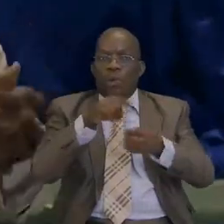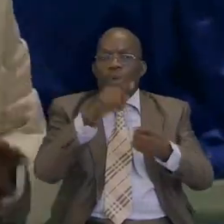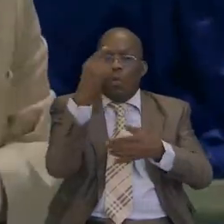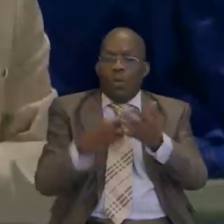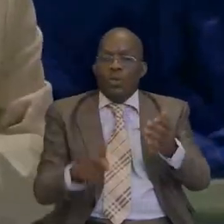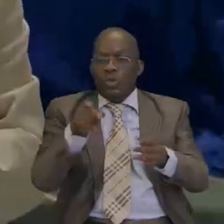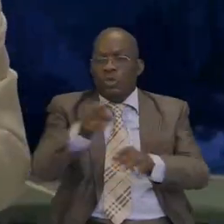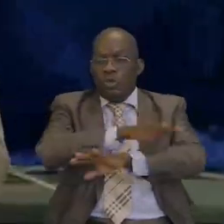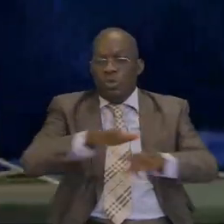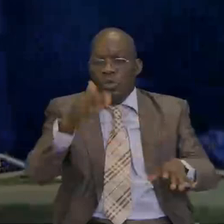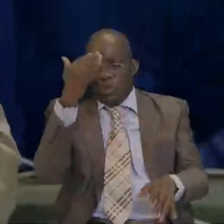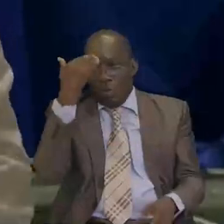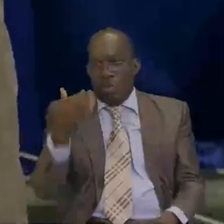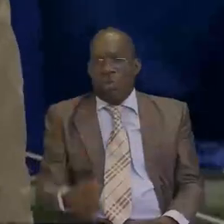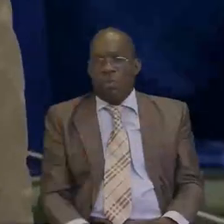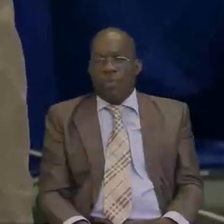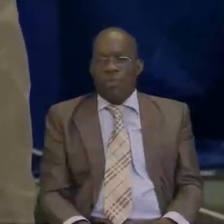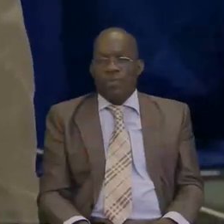pas.